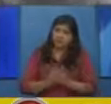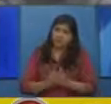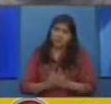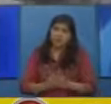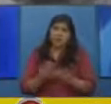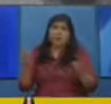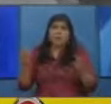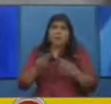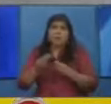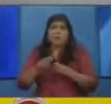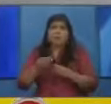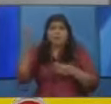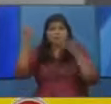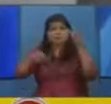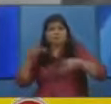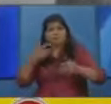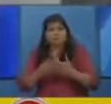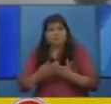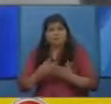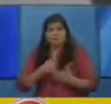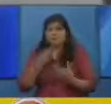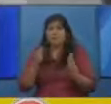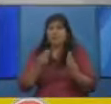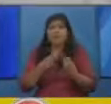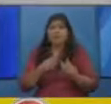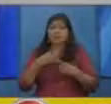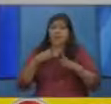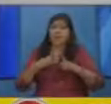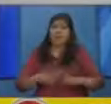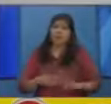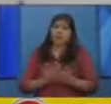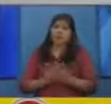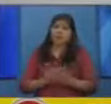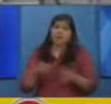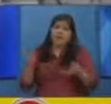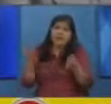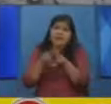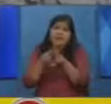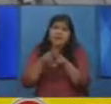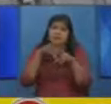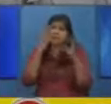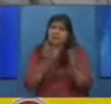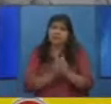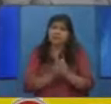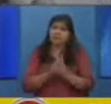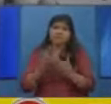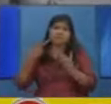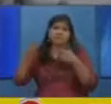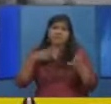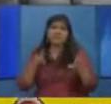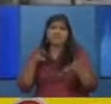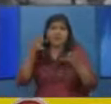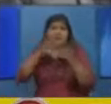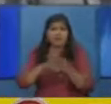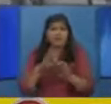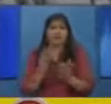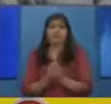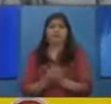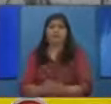बहुत कम लोग मिलेंगे जिनके व्यक्तित्व में एक साथ कई सारे तत्व मौजूद